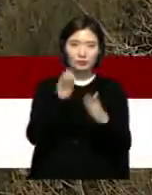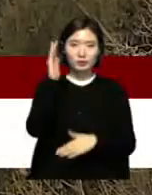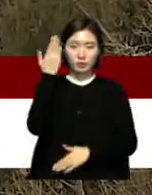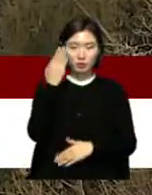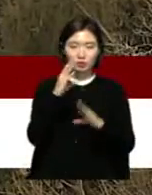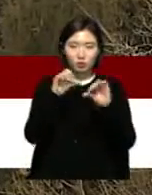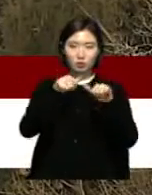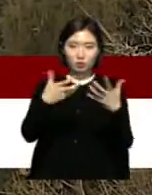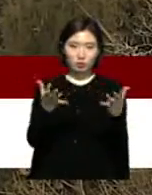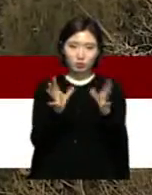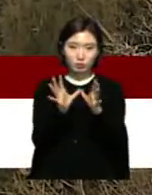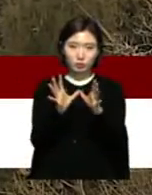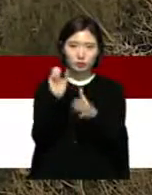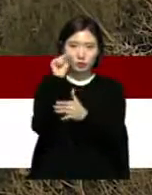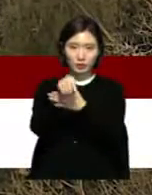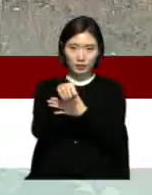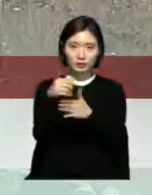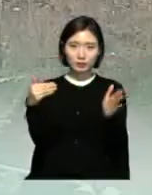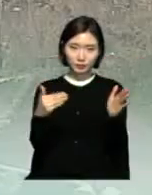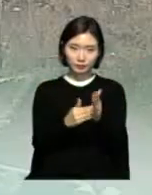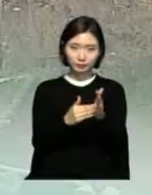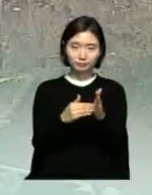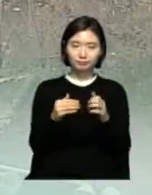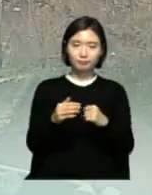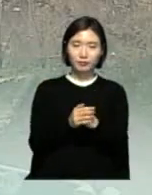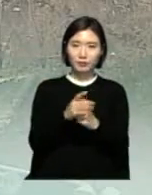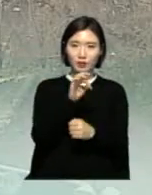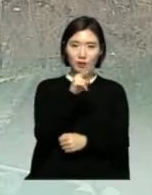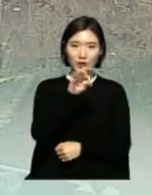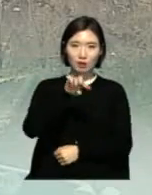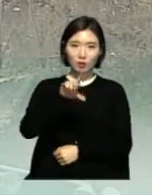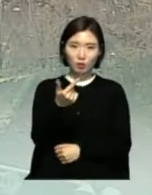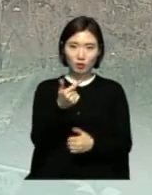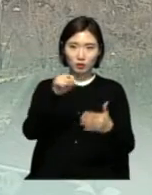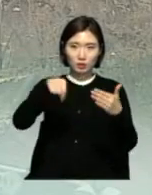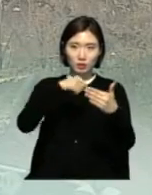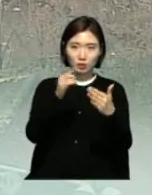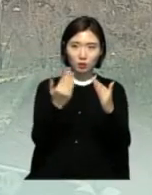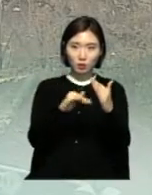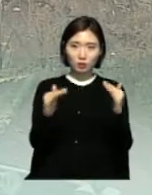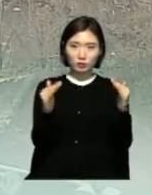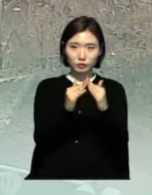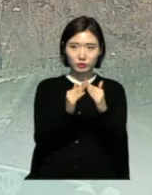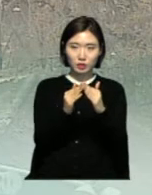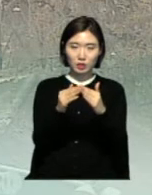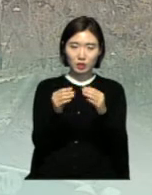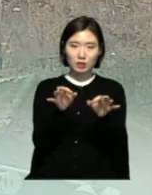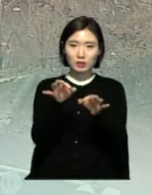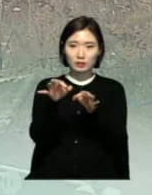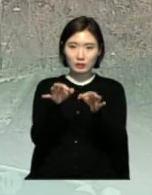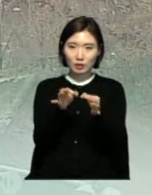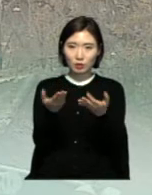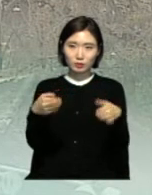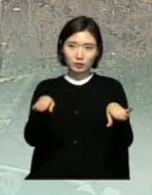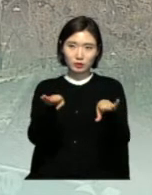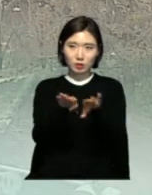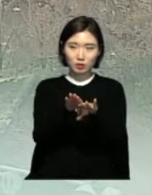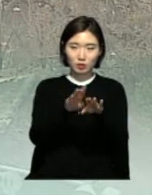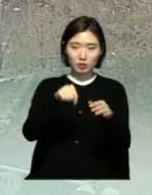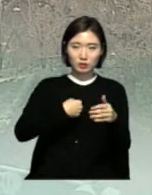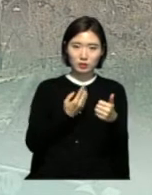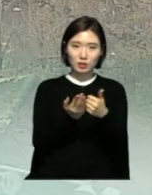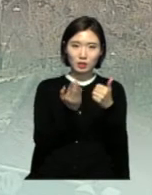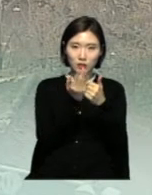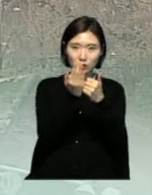국토교통부의 승인을 마쳤습니다 이에 따라 양 1g 군의 공동주택 용지 와 상업시설 용지가 자족 시설 용지와